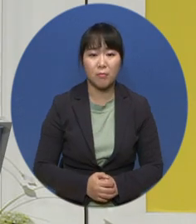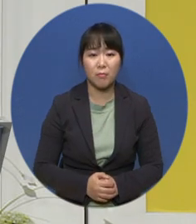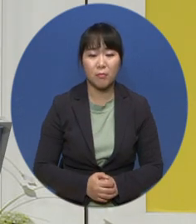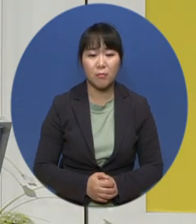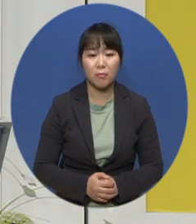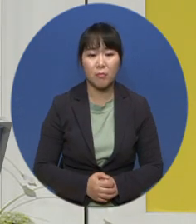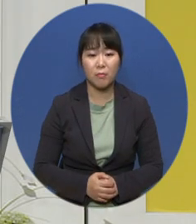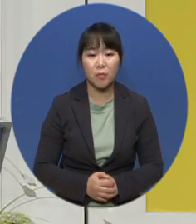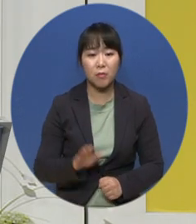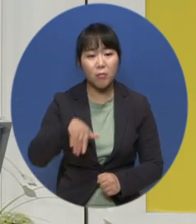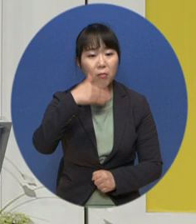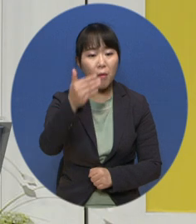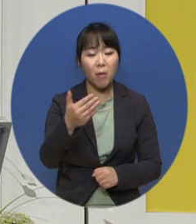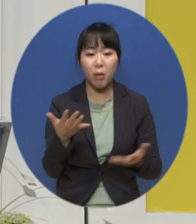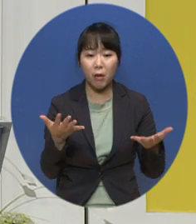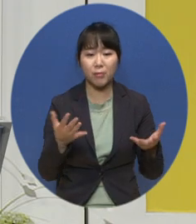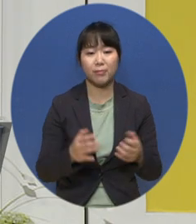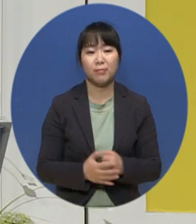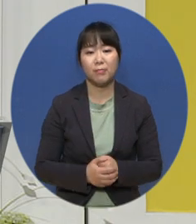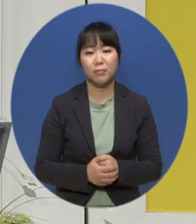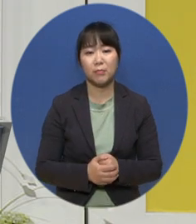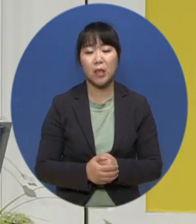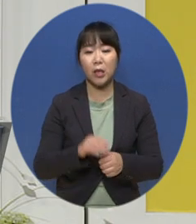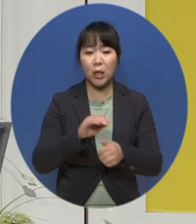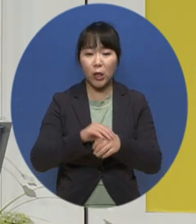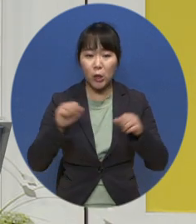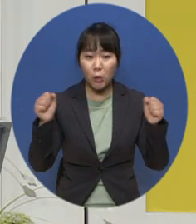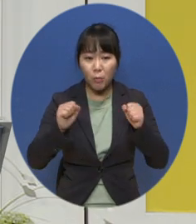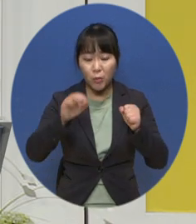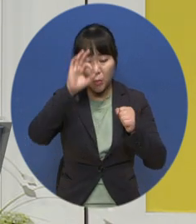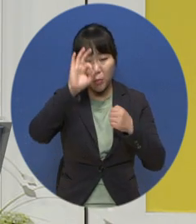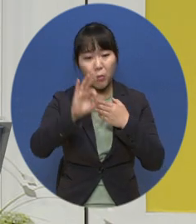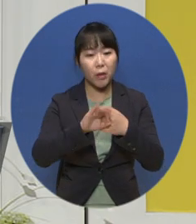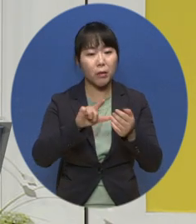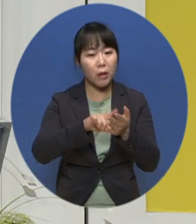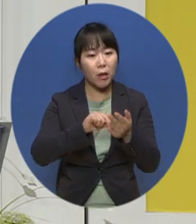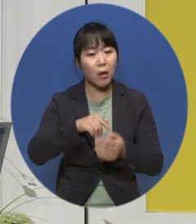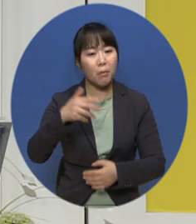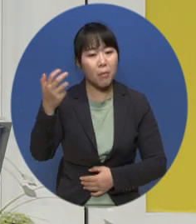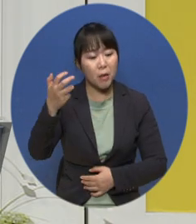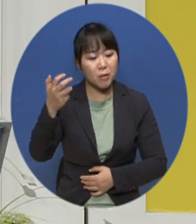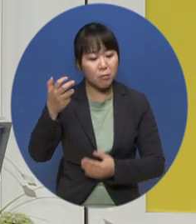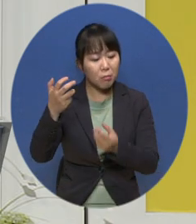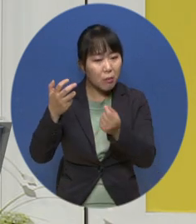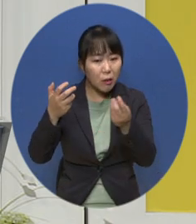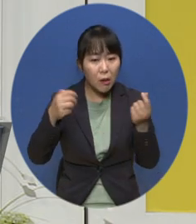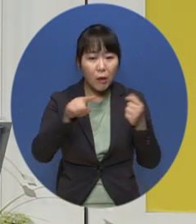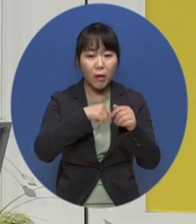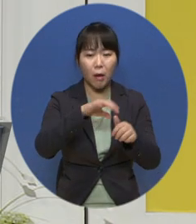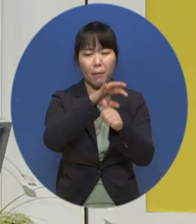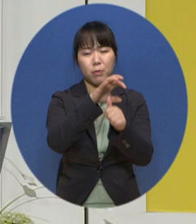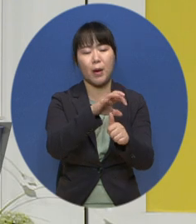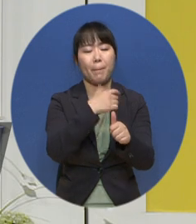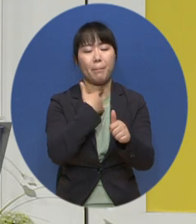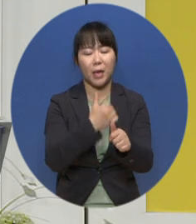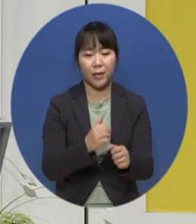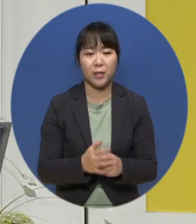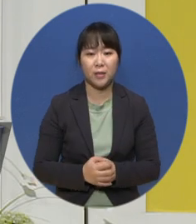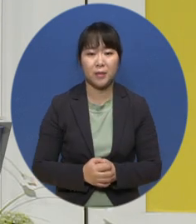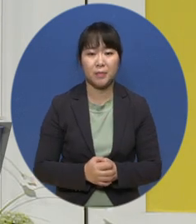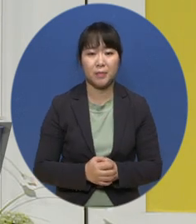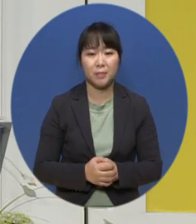그 다음에 방침이 없었어요 그래서 경북 마 하더라도 양한 80 몇 개와 우리 잠시 디코더 경매가 되었었는데